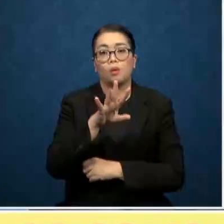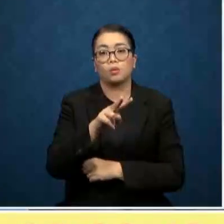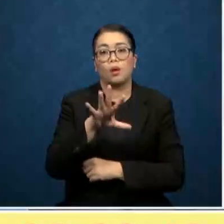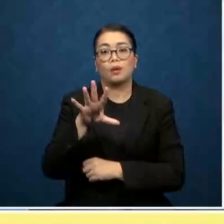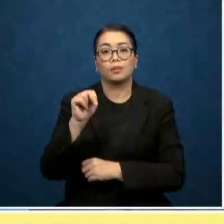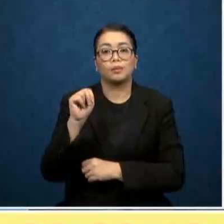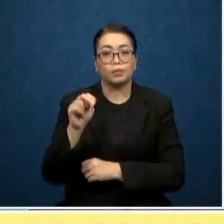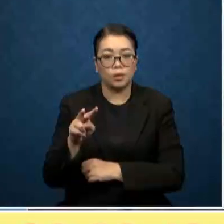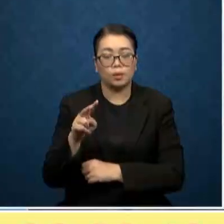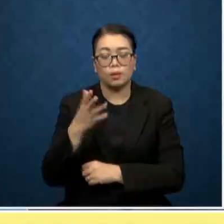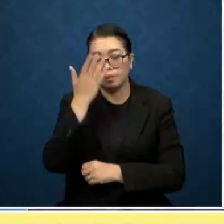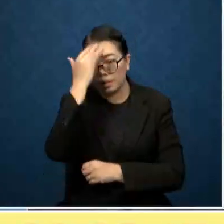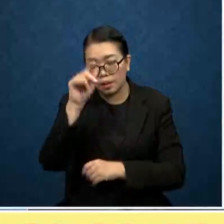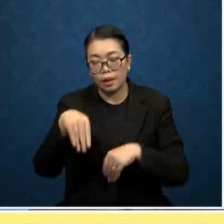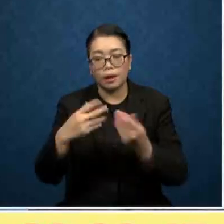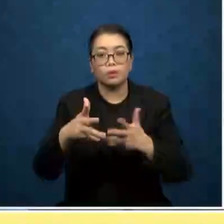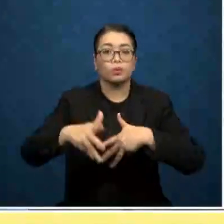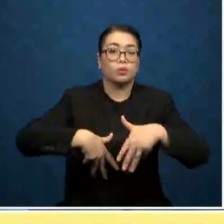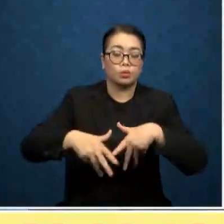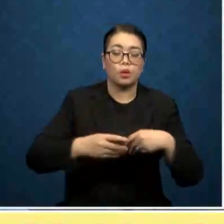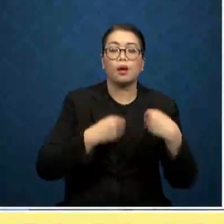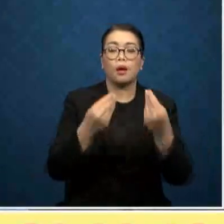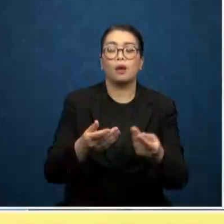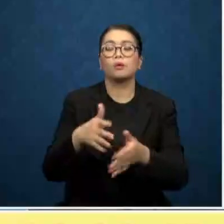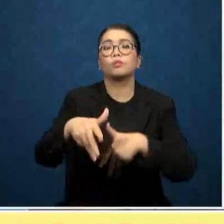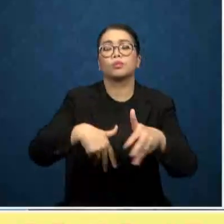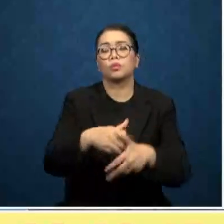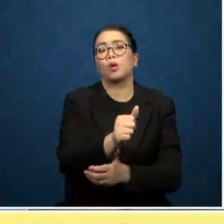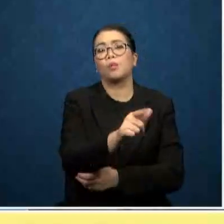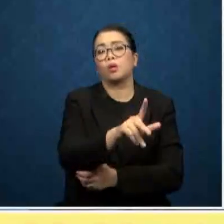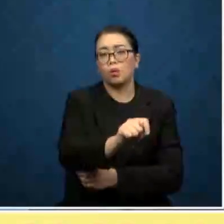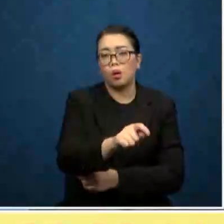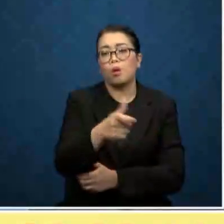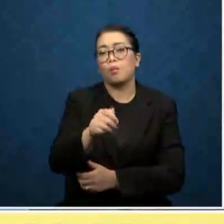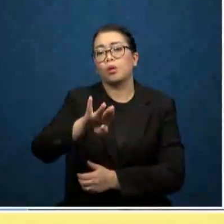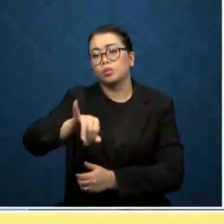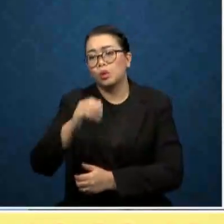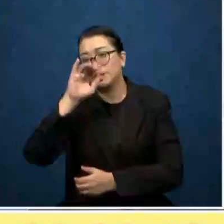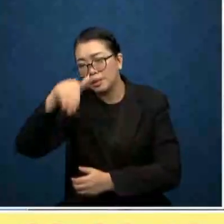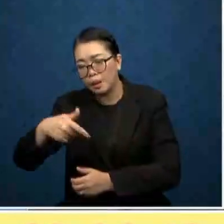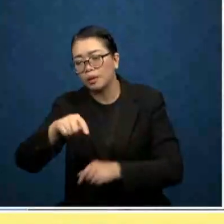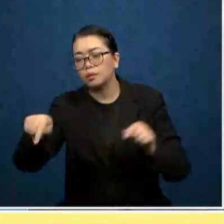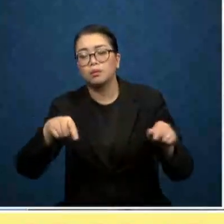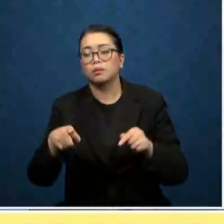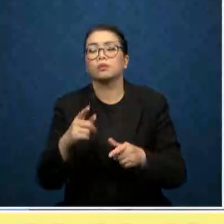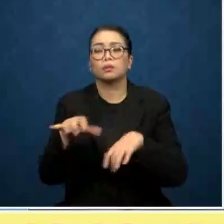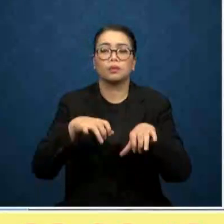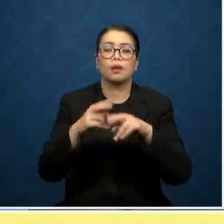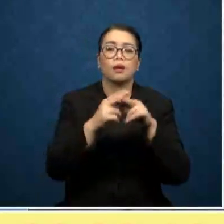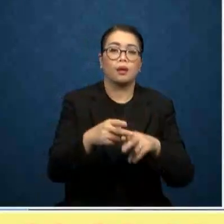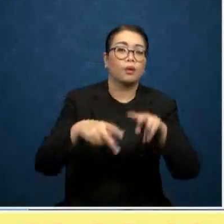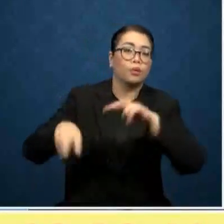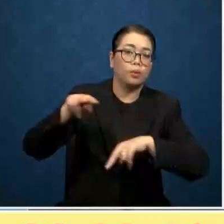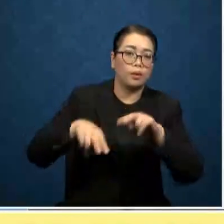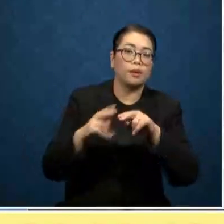2542เพื่อให้ชุมชนมอบให้ท้องถิ่นเป็นผู้ดูแลอบตหรืออบจหรือเทศบาลเมืองเทศบาลนครก็แล้วแต่ดูแล